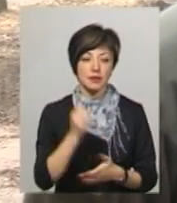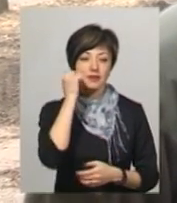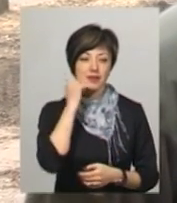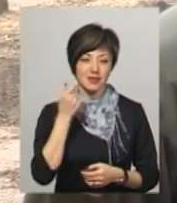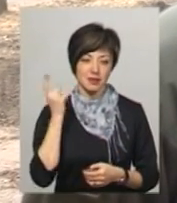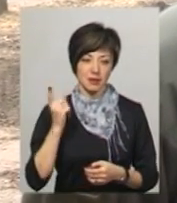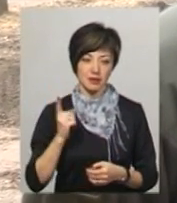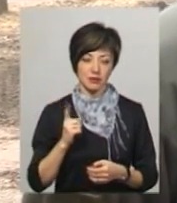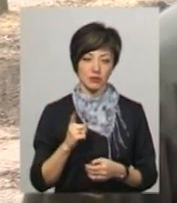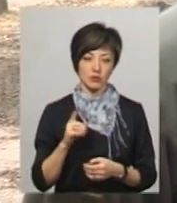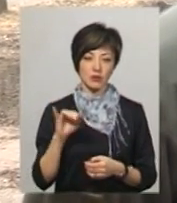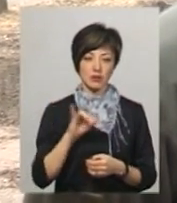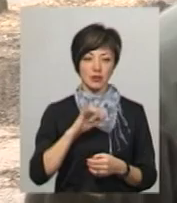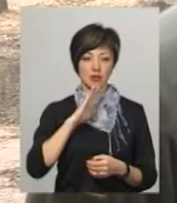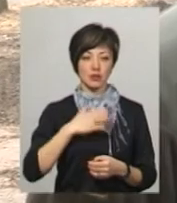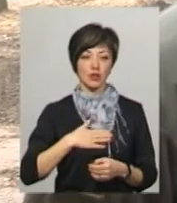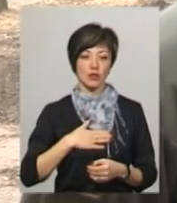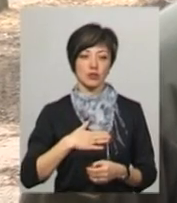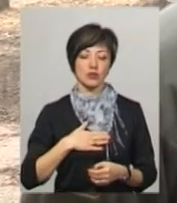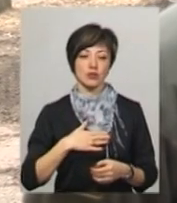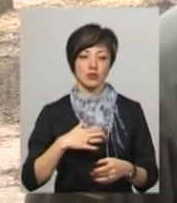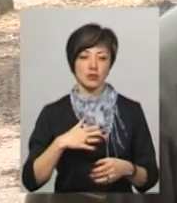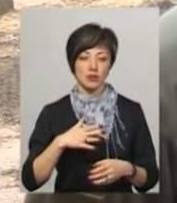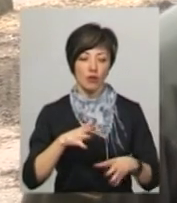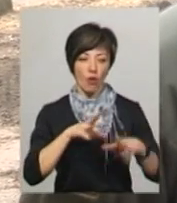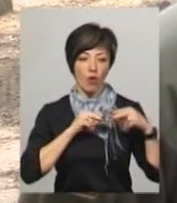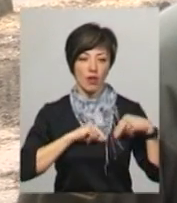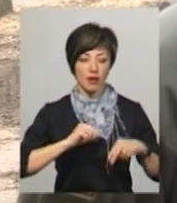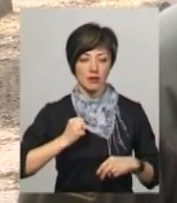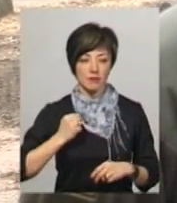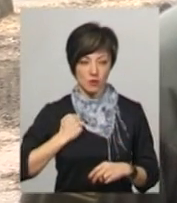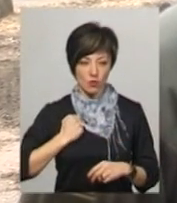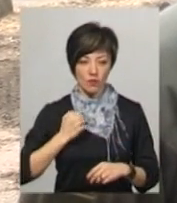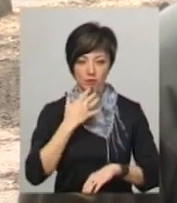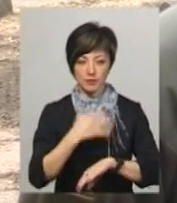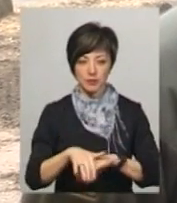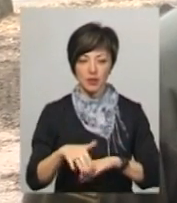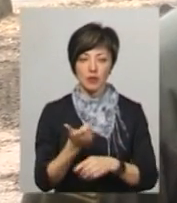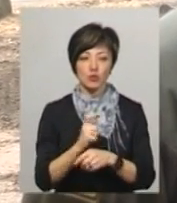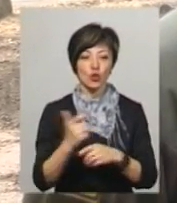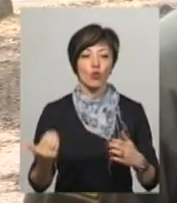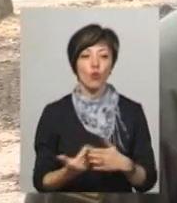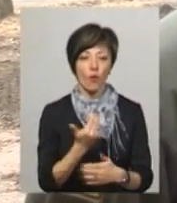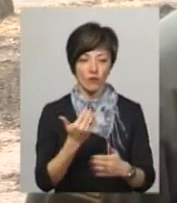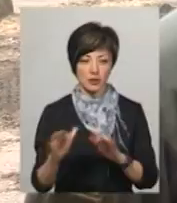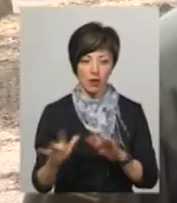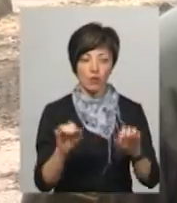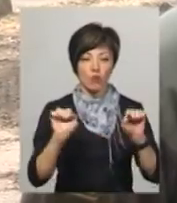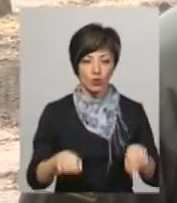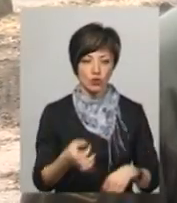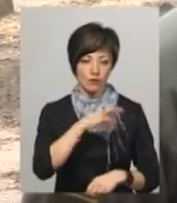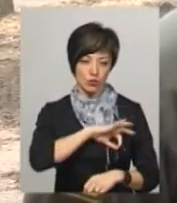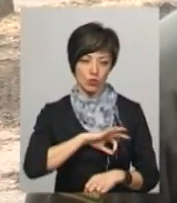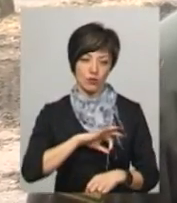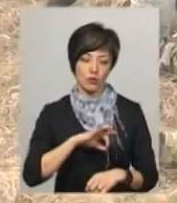застарілою. І наші колеги, які преподають зараз на дванадцяті курси, більш новітню тактику, яку можна використовувати